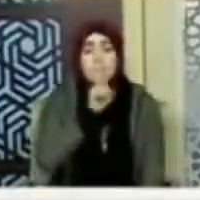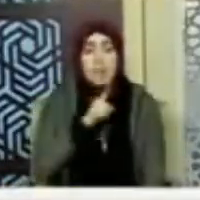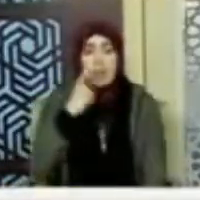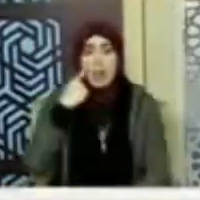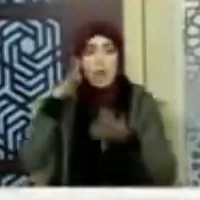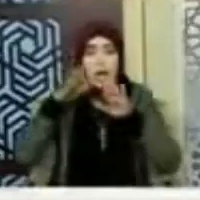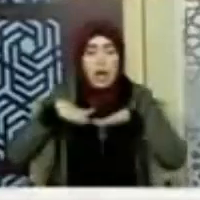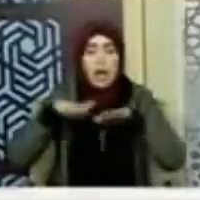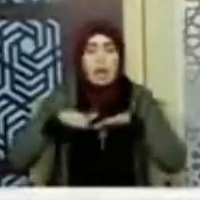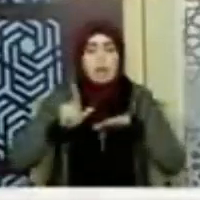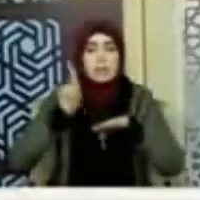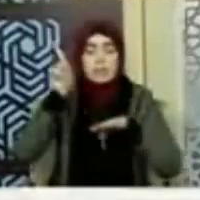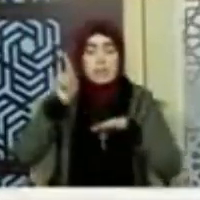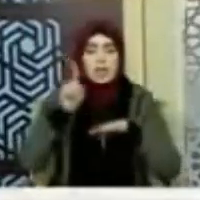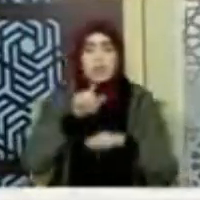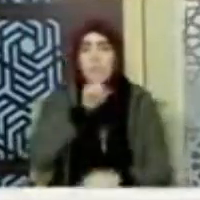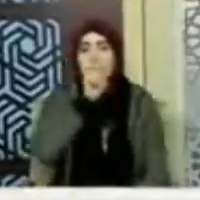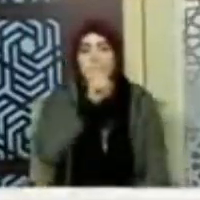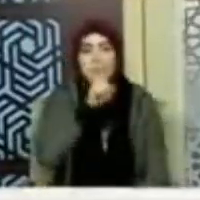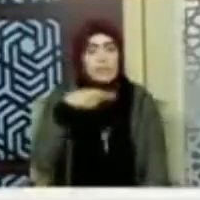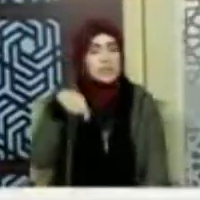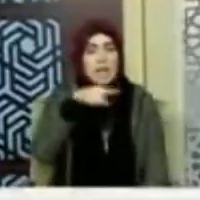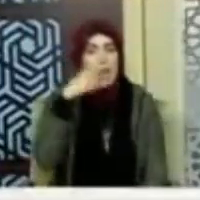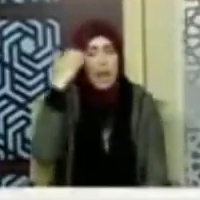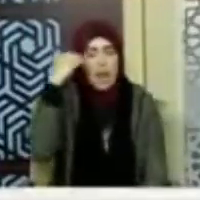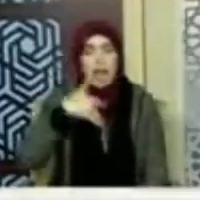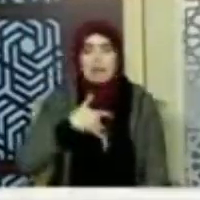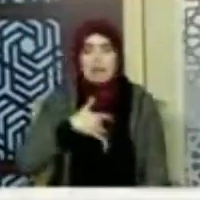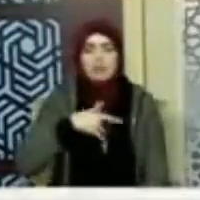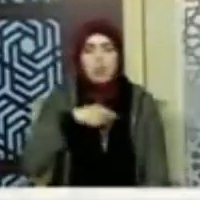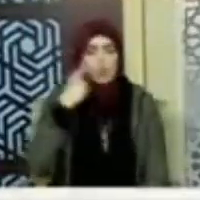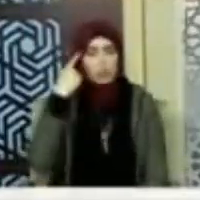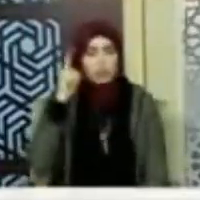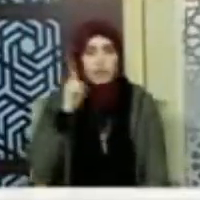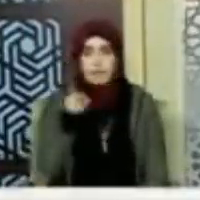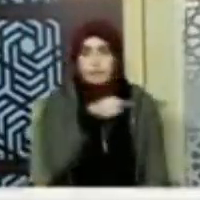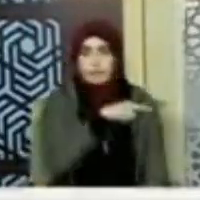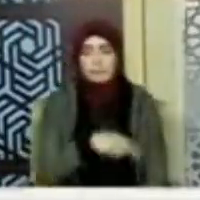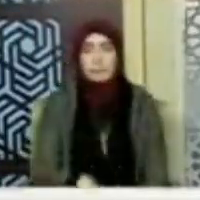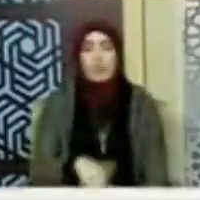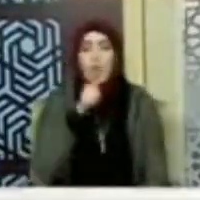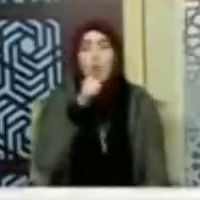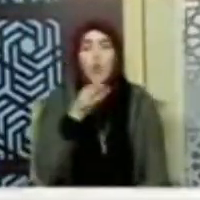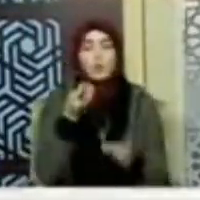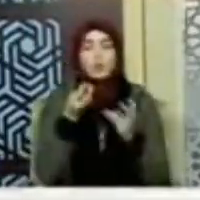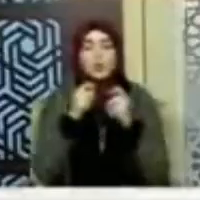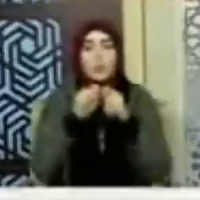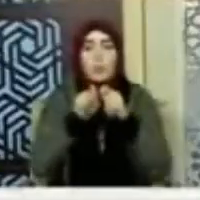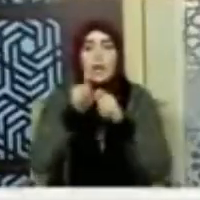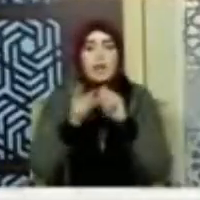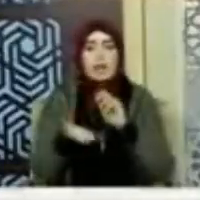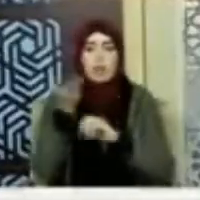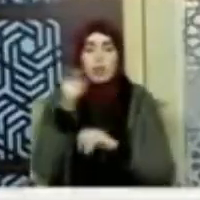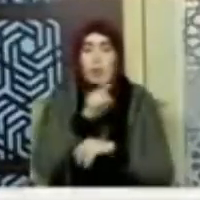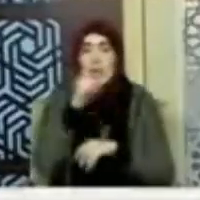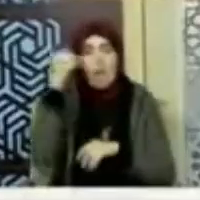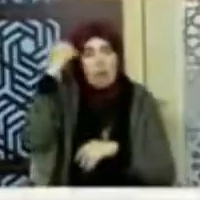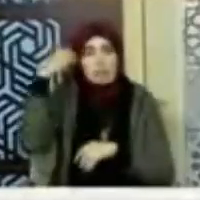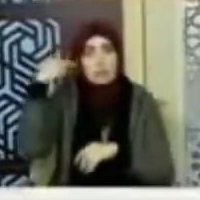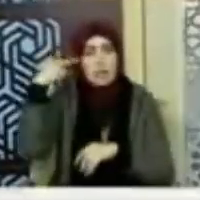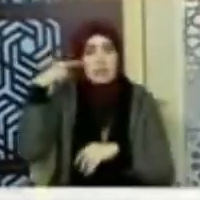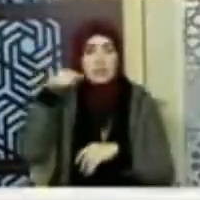أحياء ولكن لا تشعرون. ويقول سبحانه: ولا